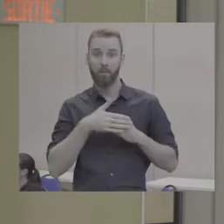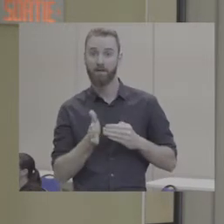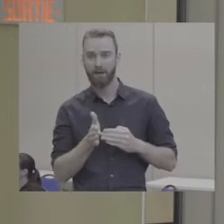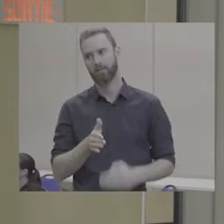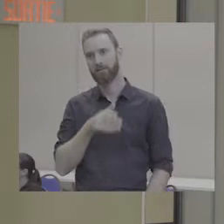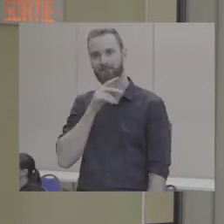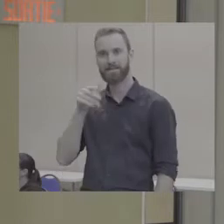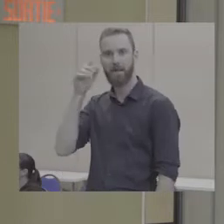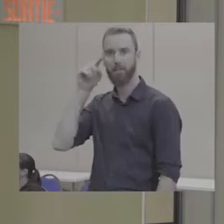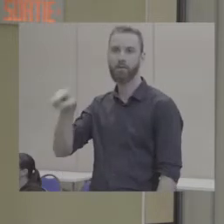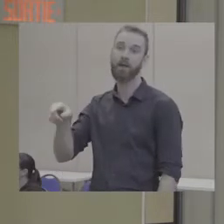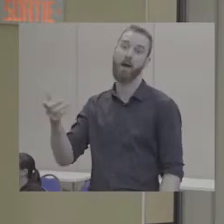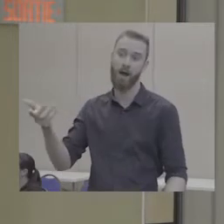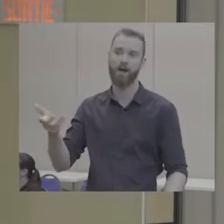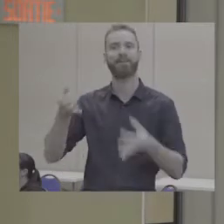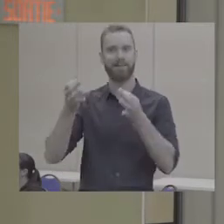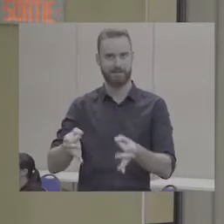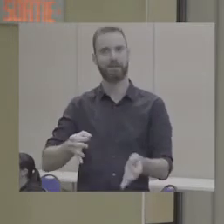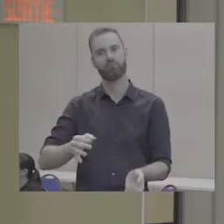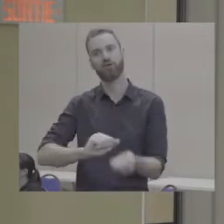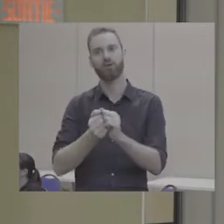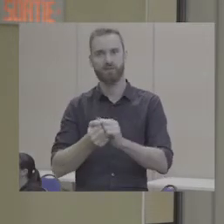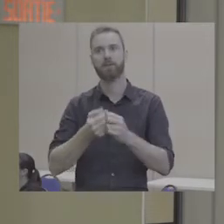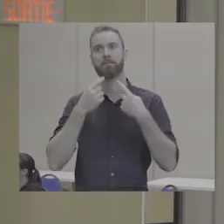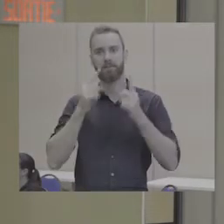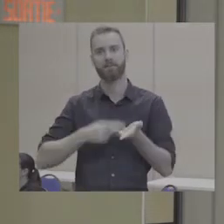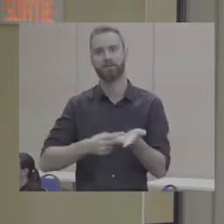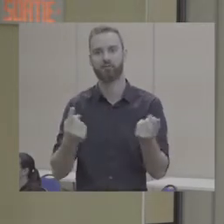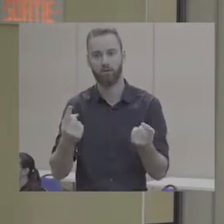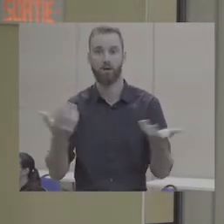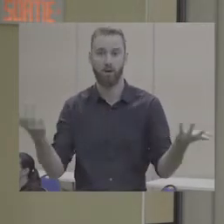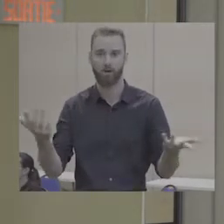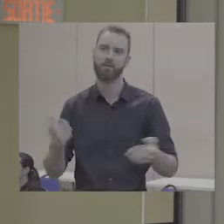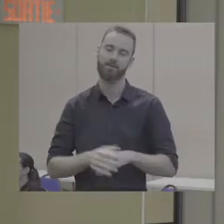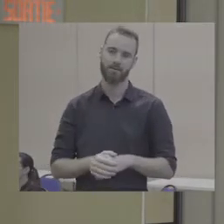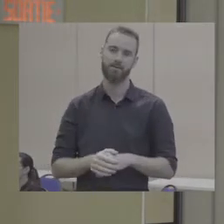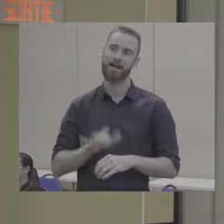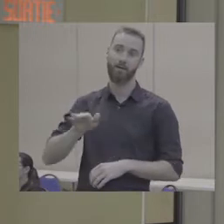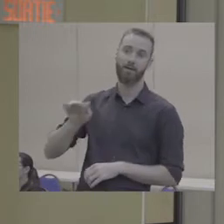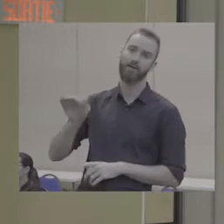pas. Ils ont décidé de faire quelque chose. Ils ont envoyé